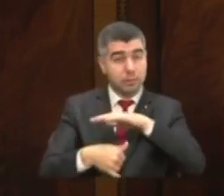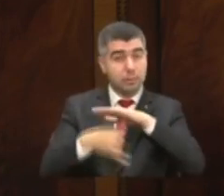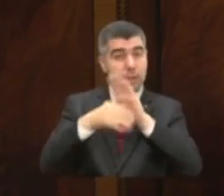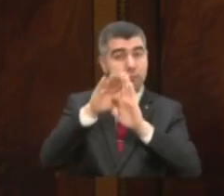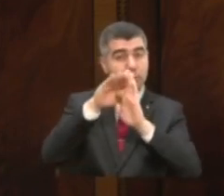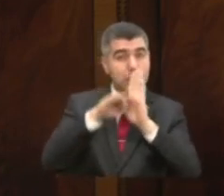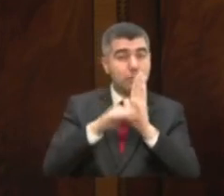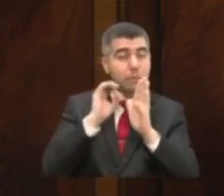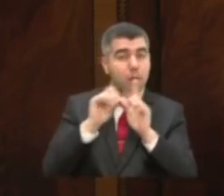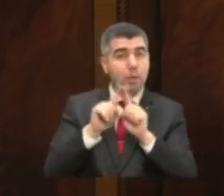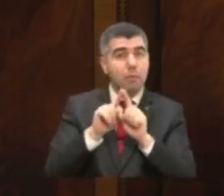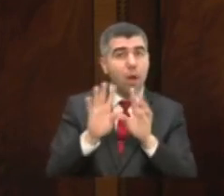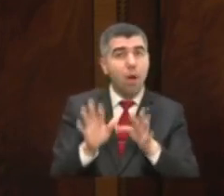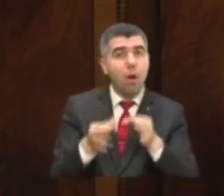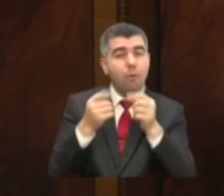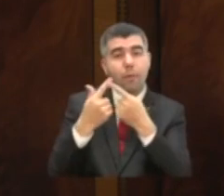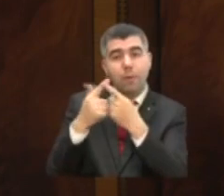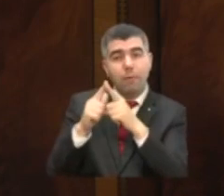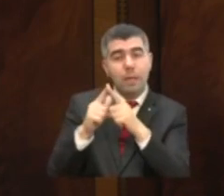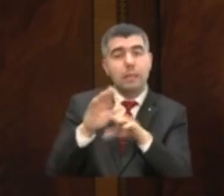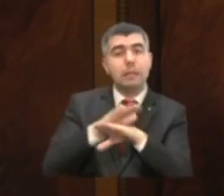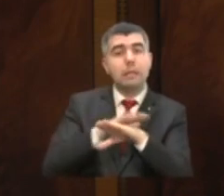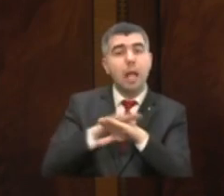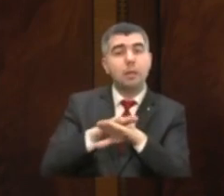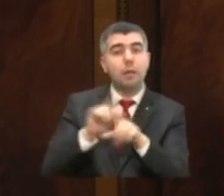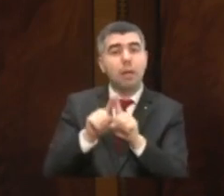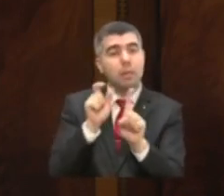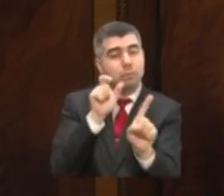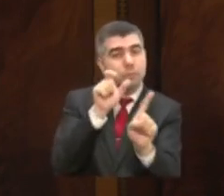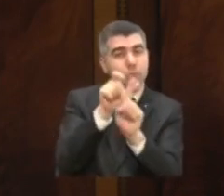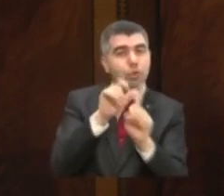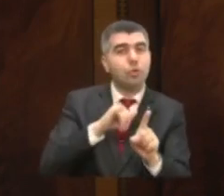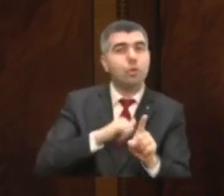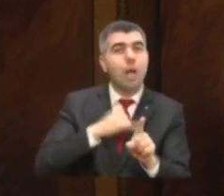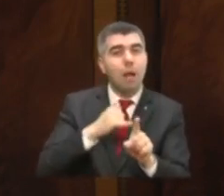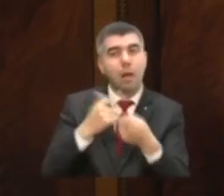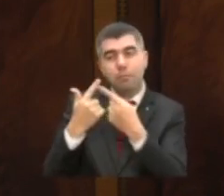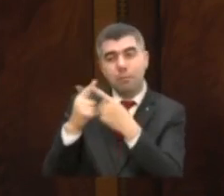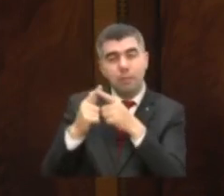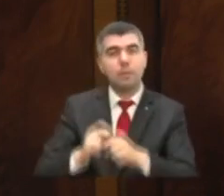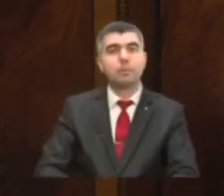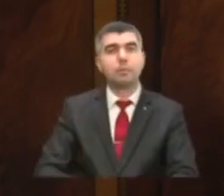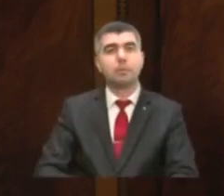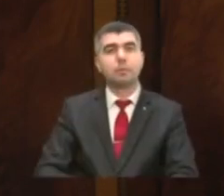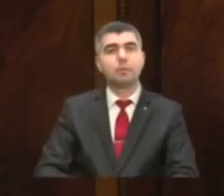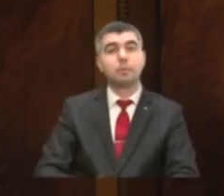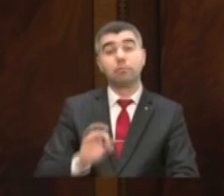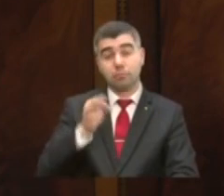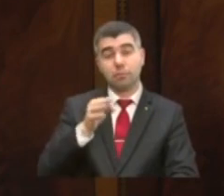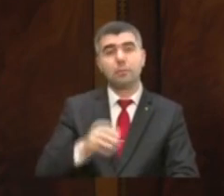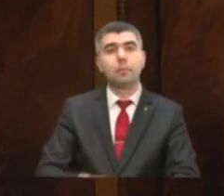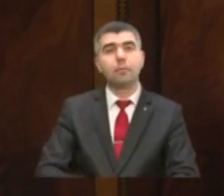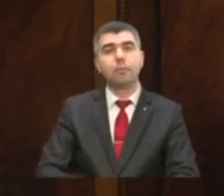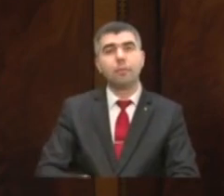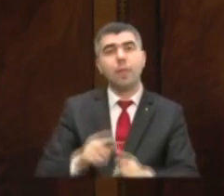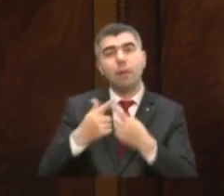لضمان حكامة جيدة لهذه السياسة المندمجة لفائدة الشباب من خلال تنسيق تدخلات مختلف الفاعلين. وإن كان أشير هنا إلى